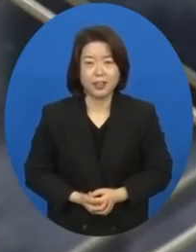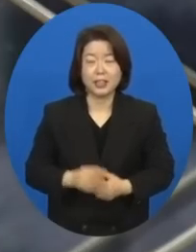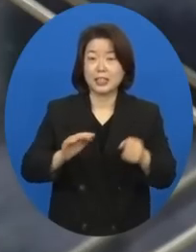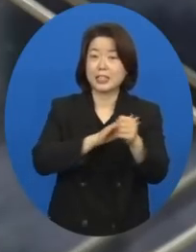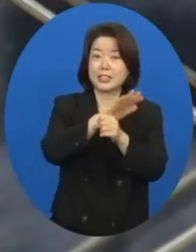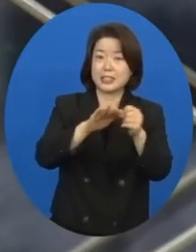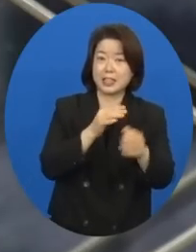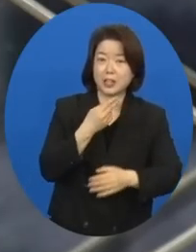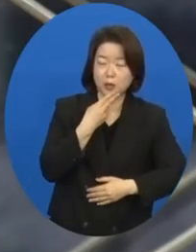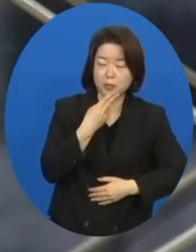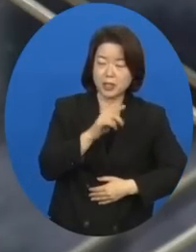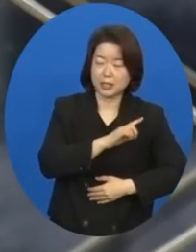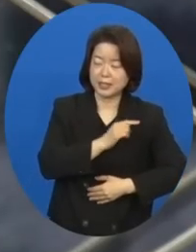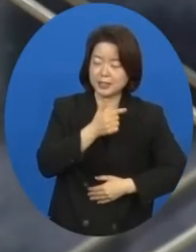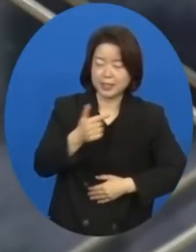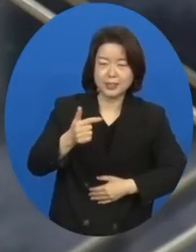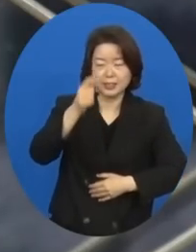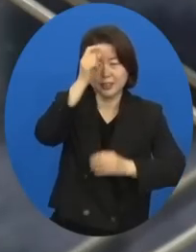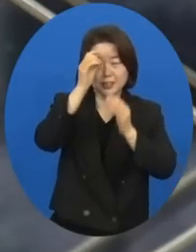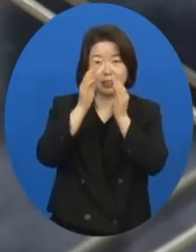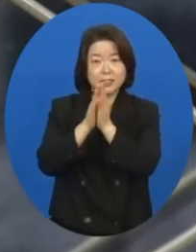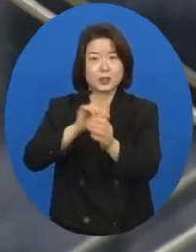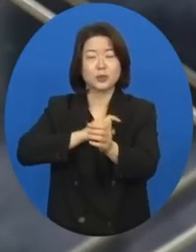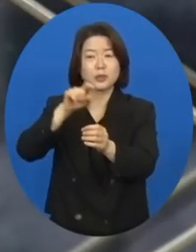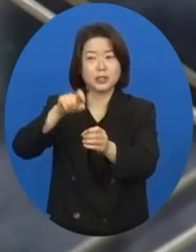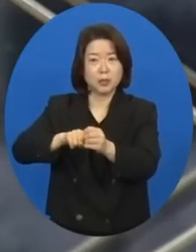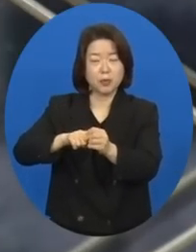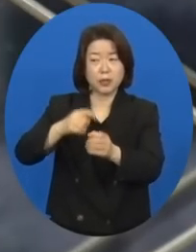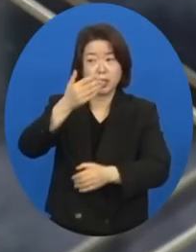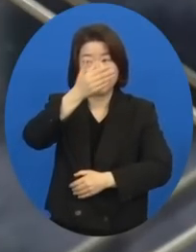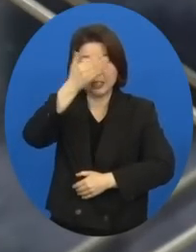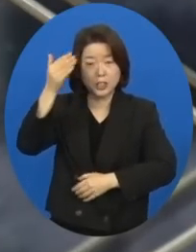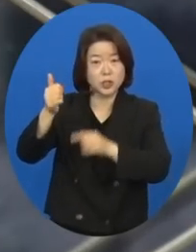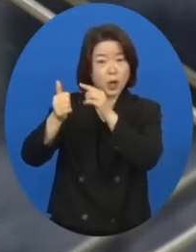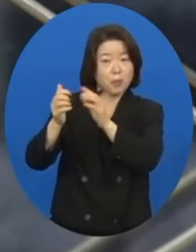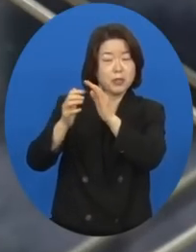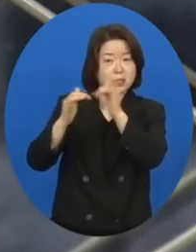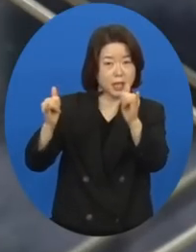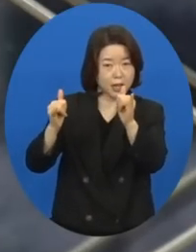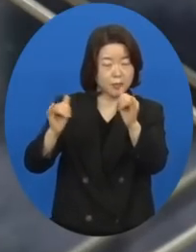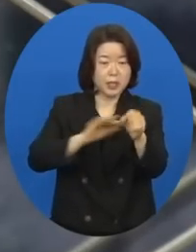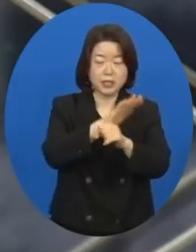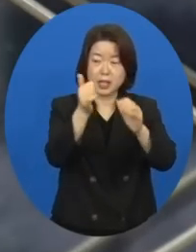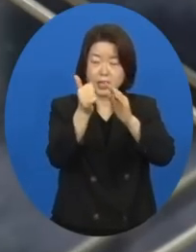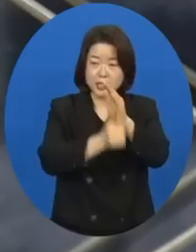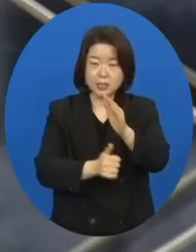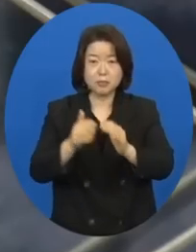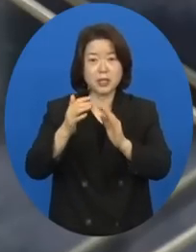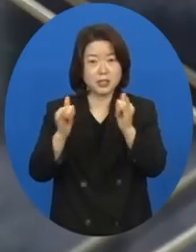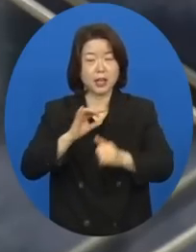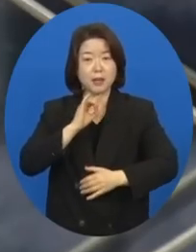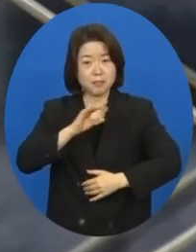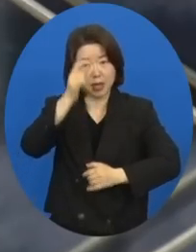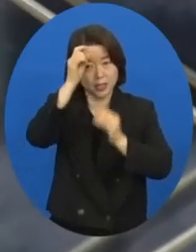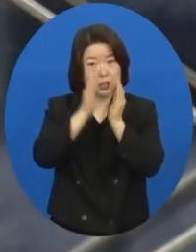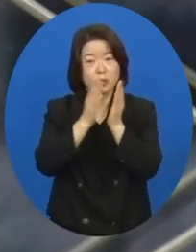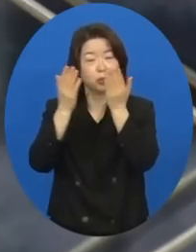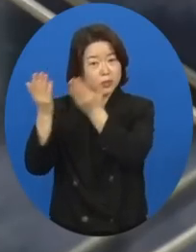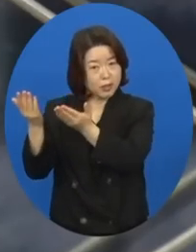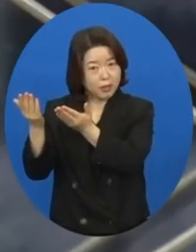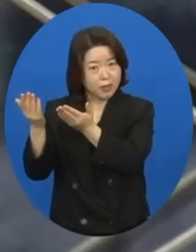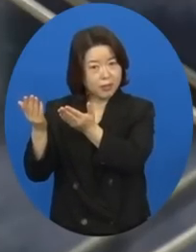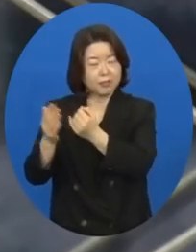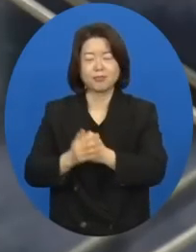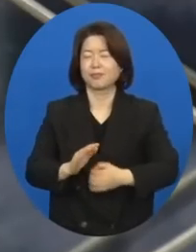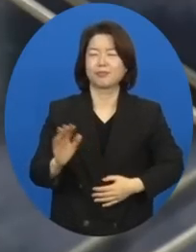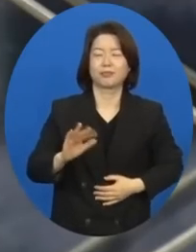없음이 가장 큰 기도 제목인 젊은이기 청년들만의 사랑에 늘 실패하는 사람들만의 이야기일까요? 우리가